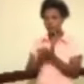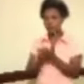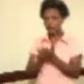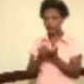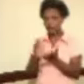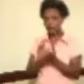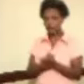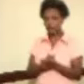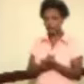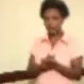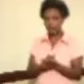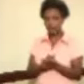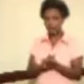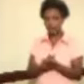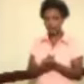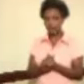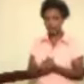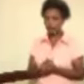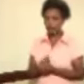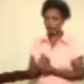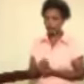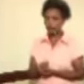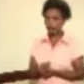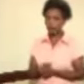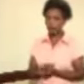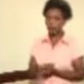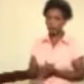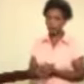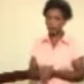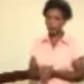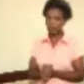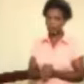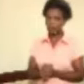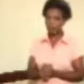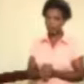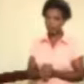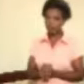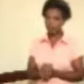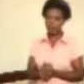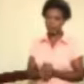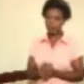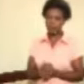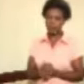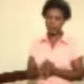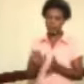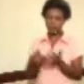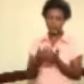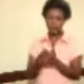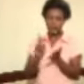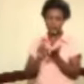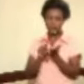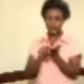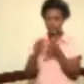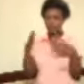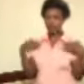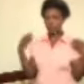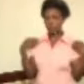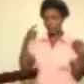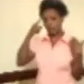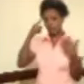tête calée. Merci. Messieurs les journalistes, nous parler parce que nous avons l'autre petit temps pour relance. M'a invité nous poser une question. Merci, le public, s'il vous